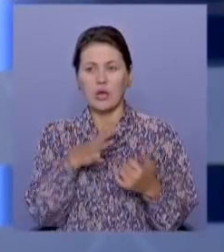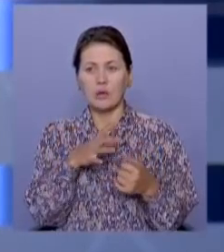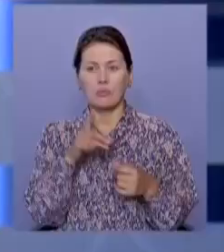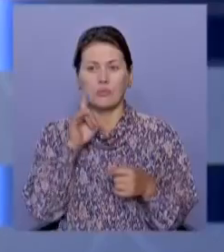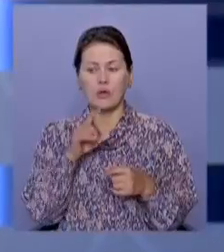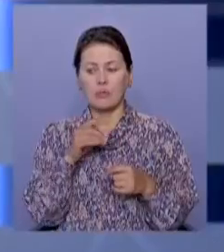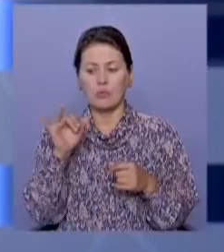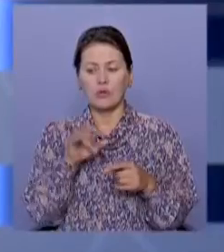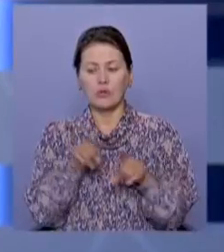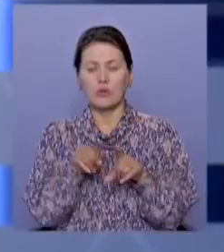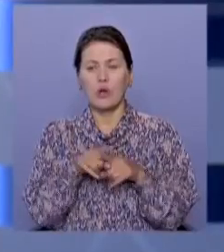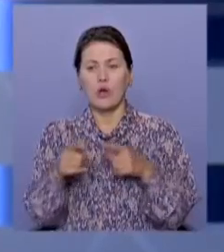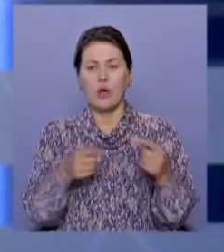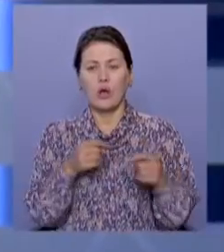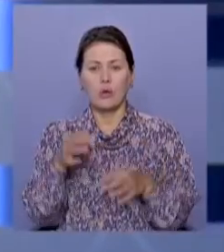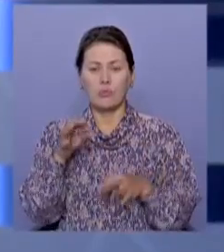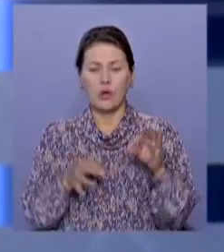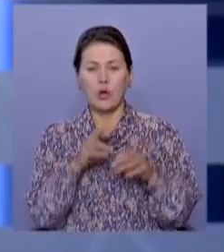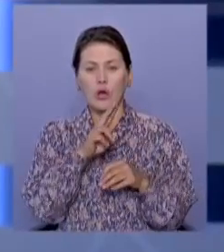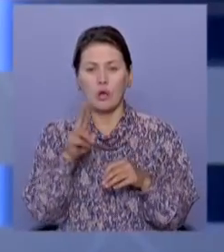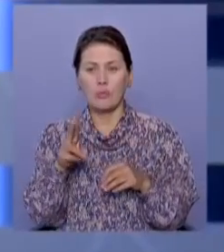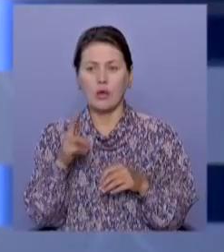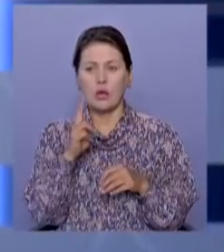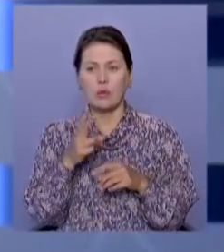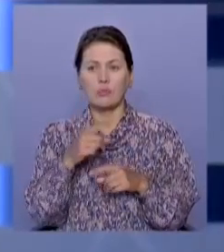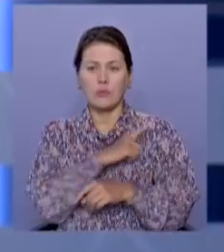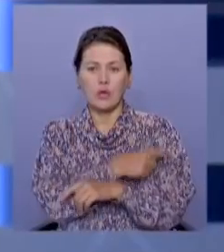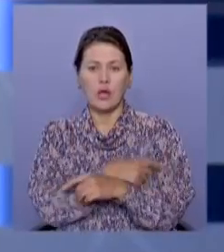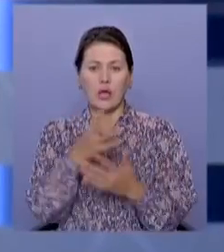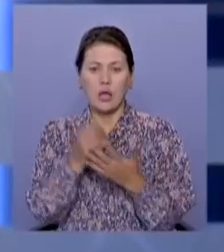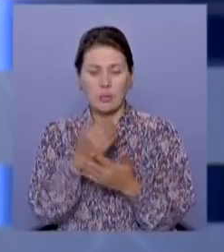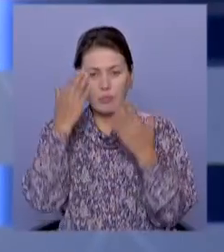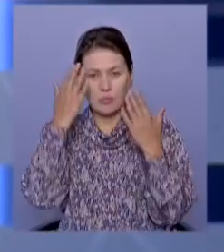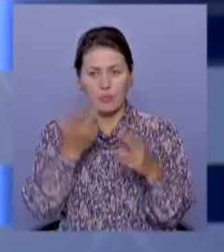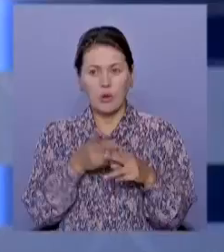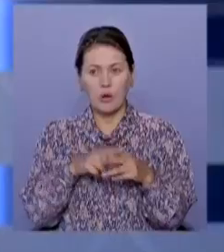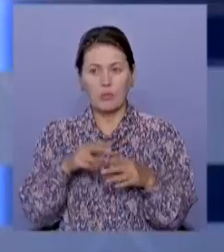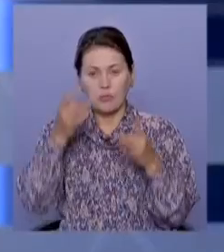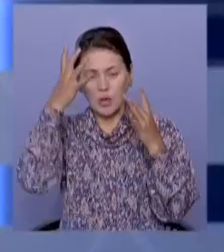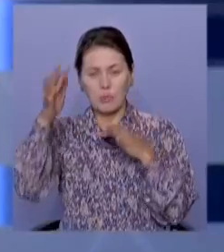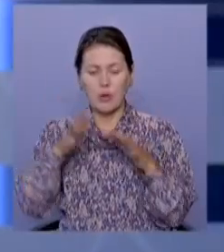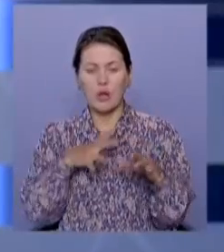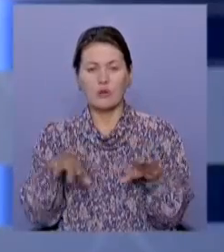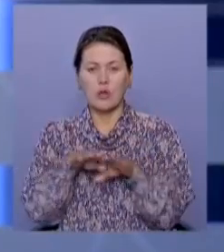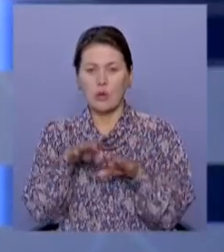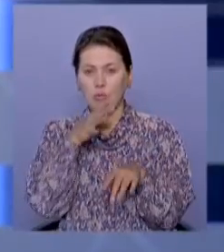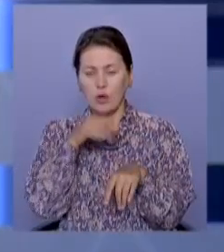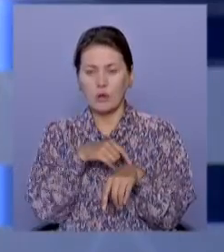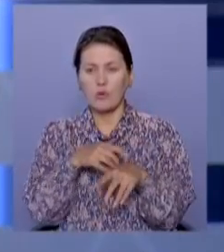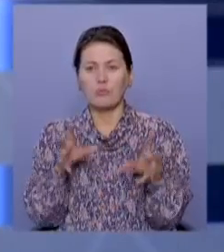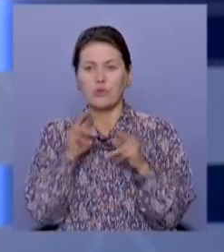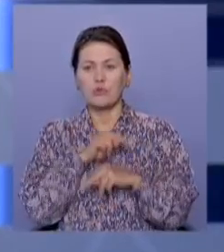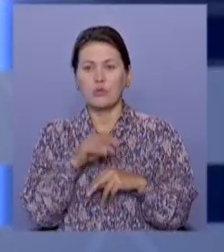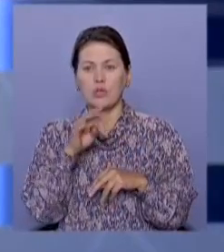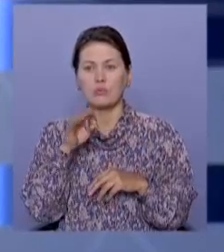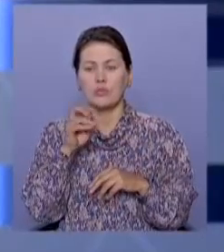Әзірге фестивальге төрелік еткен қазылардың кімді кіл мықты деп танығаны белгісіз. Мәдени шараның жабу салтанатында жүрген әріптесім